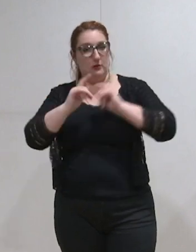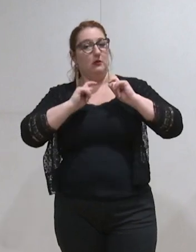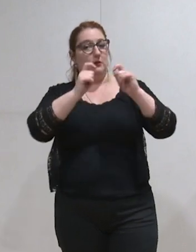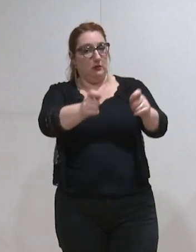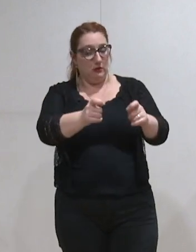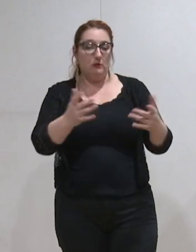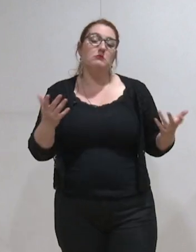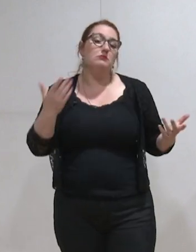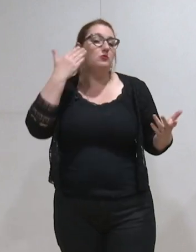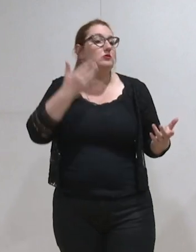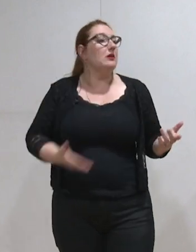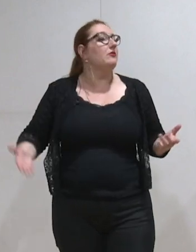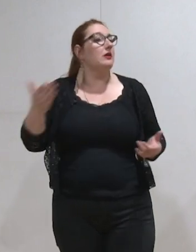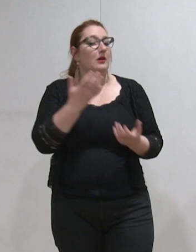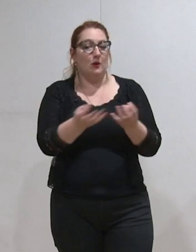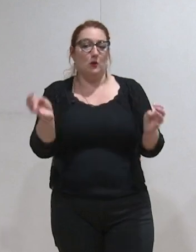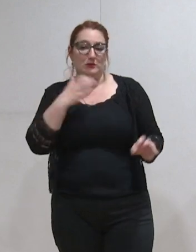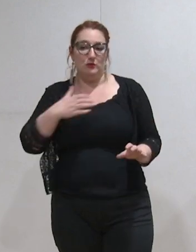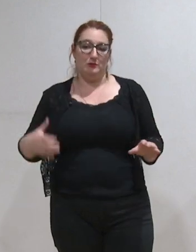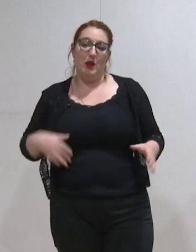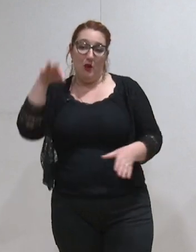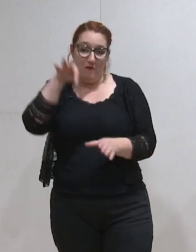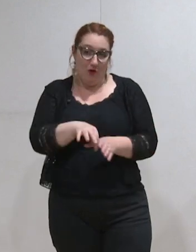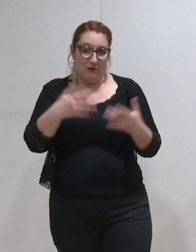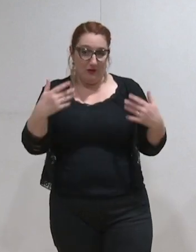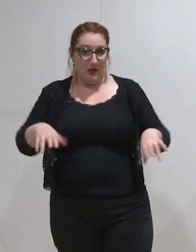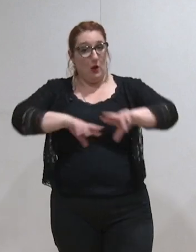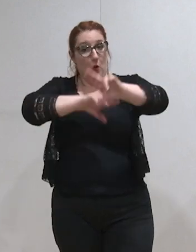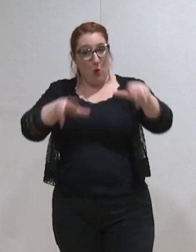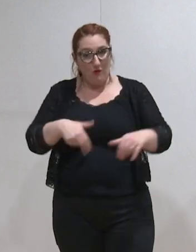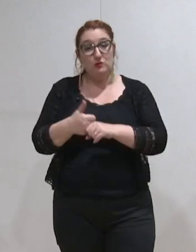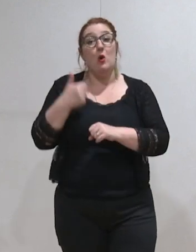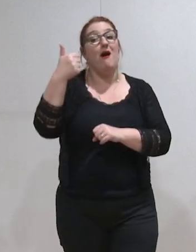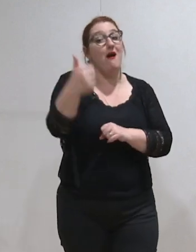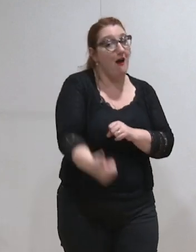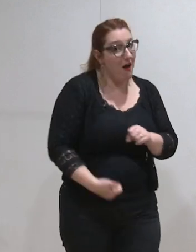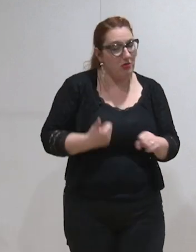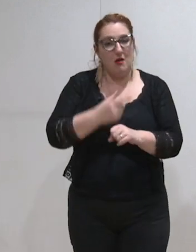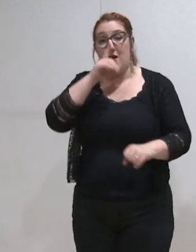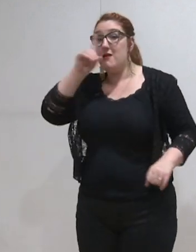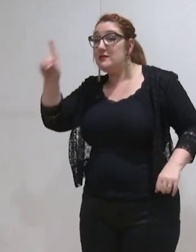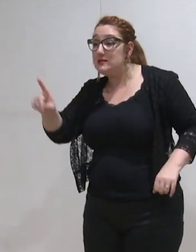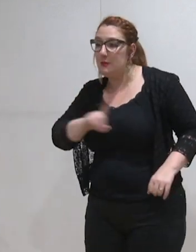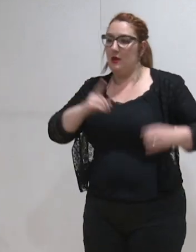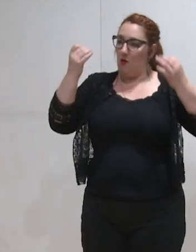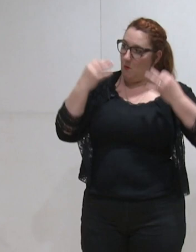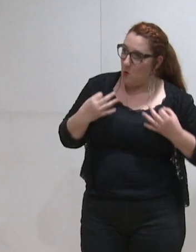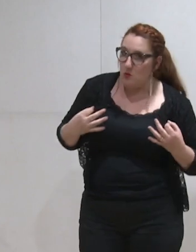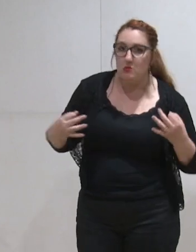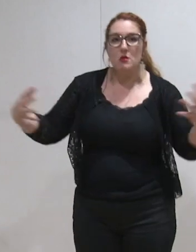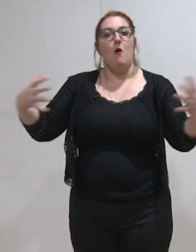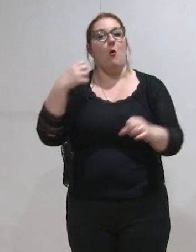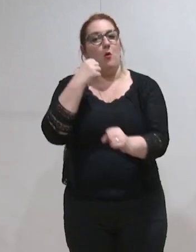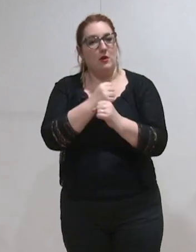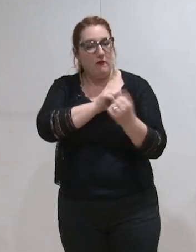savez ça a été voté en conseil municipal sur une convention d'une durée d'une année volontairement pour qu'on ait le temps de travailler